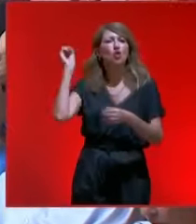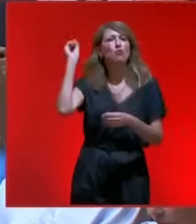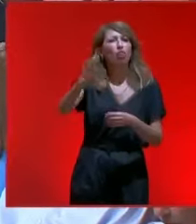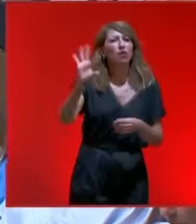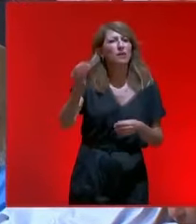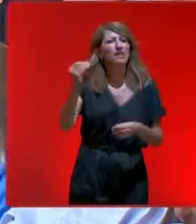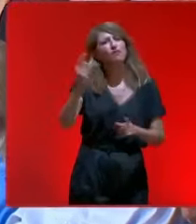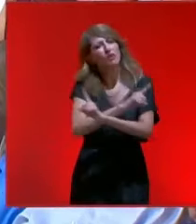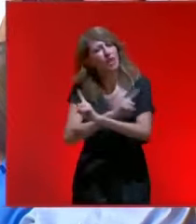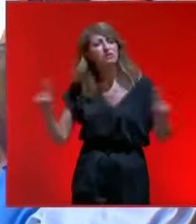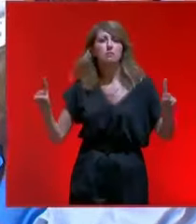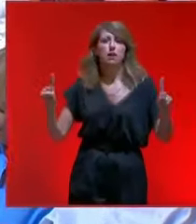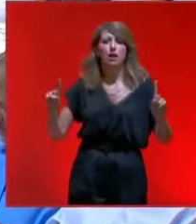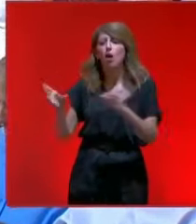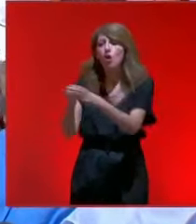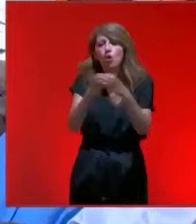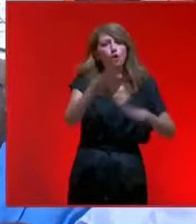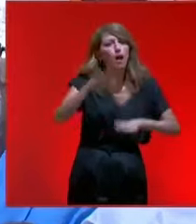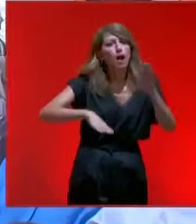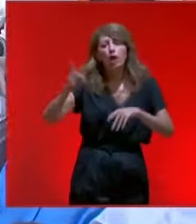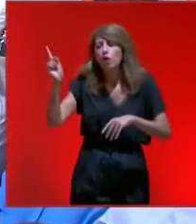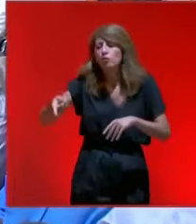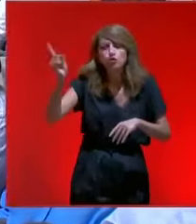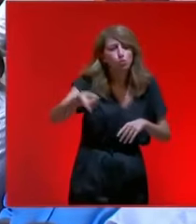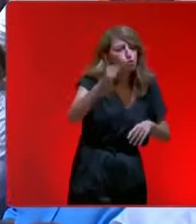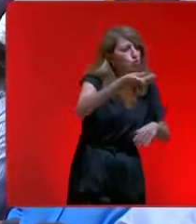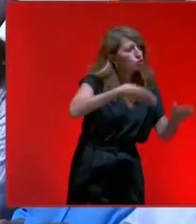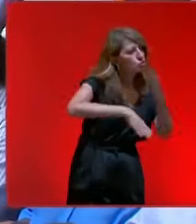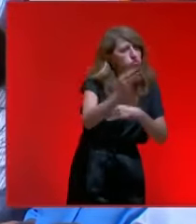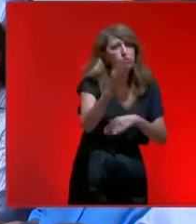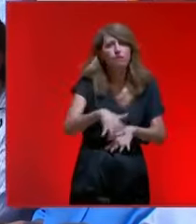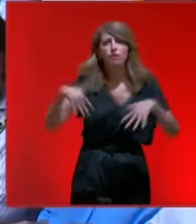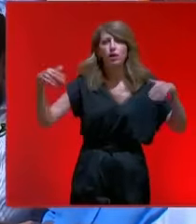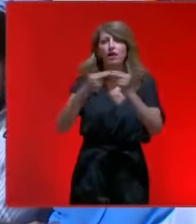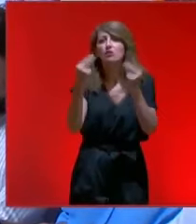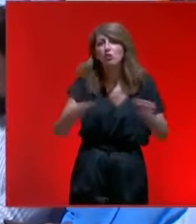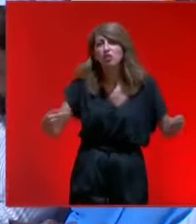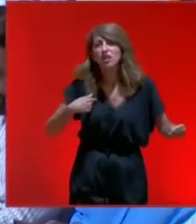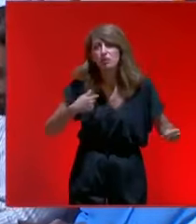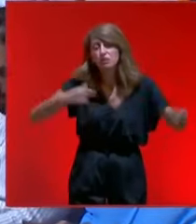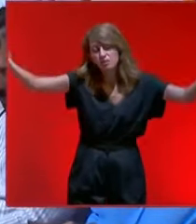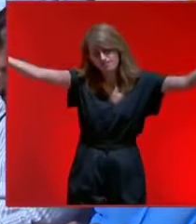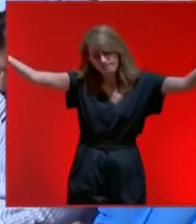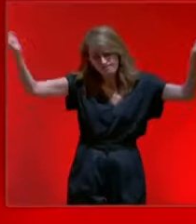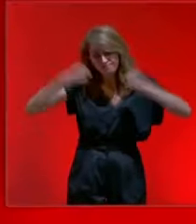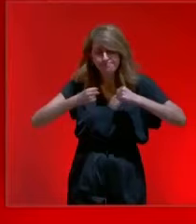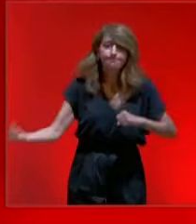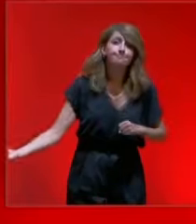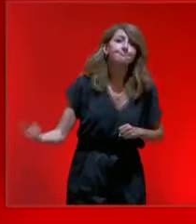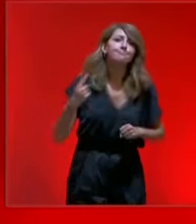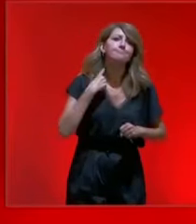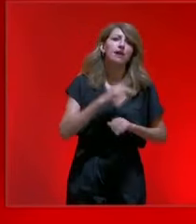ευθύνη συλλογική, γιατί επιμείναμε, ενώ όλα τα κόμματα της προοδευτικής αντιπολίτευσης είχαν αρνηθεί